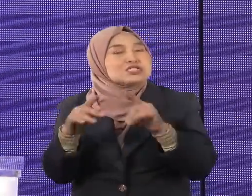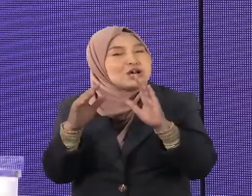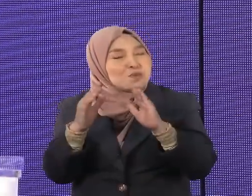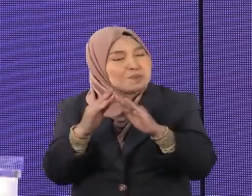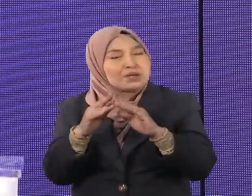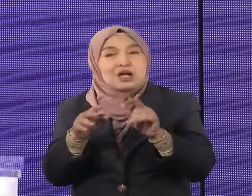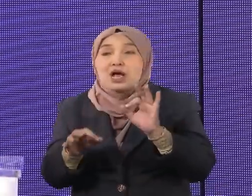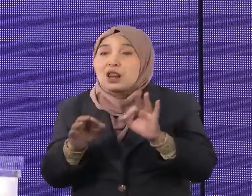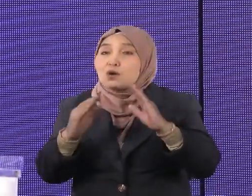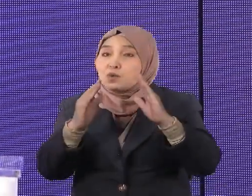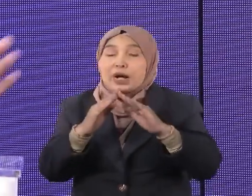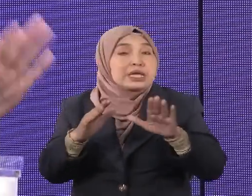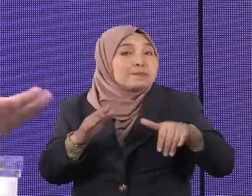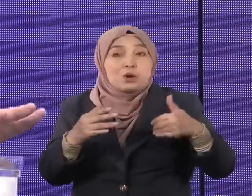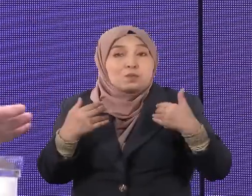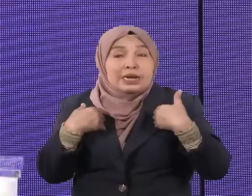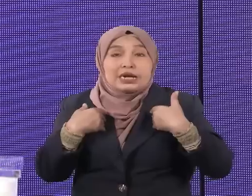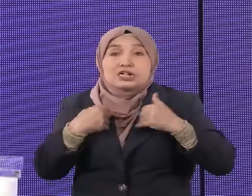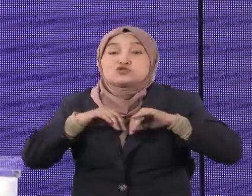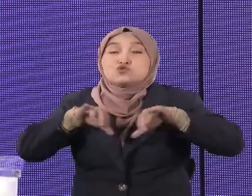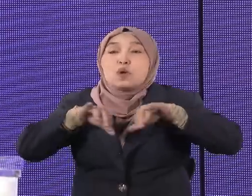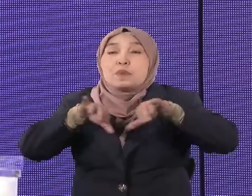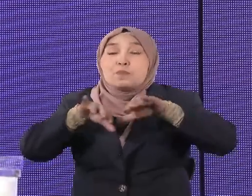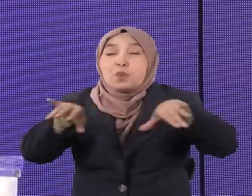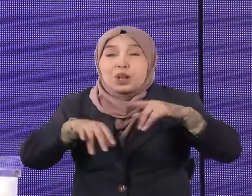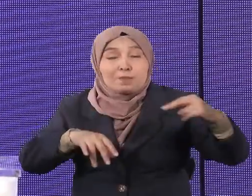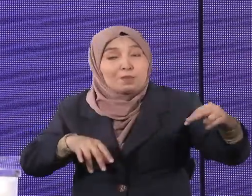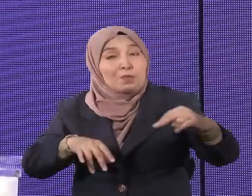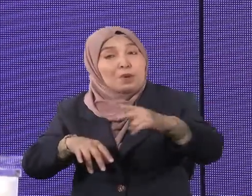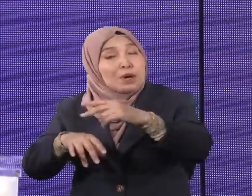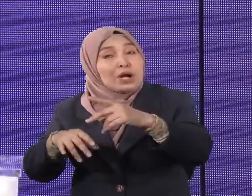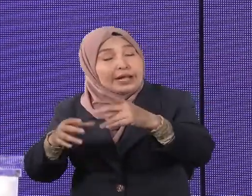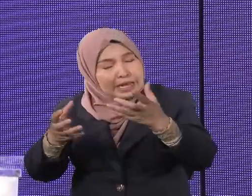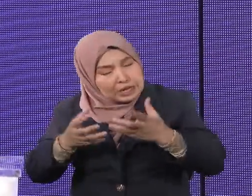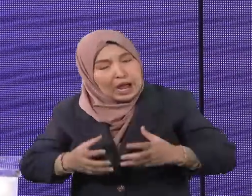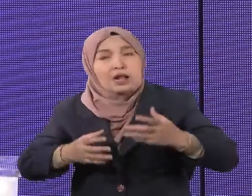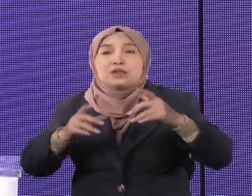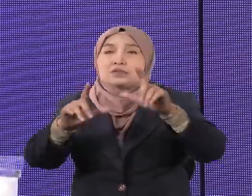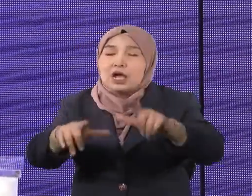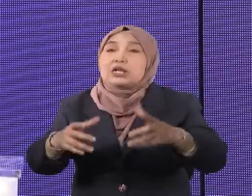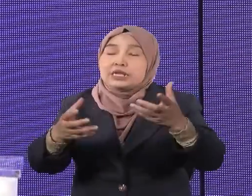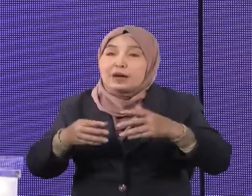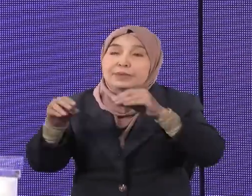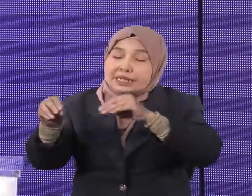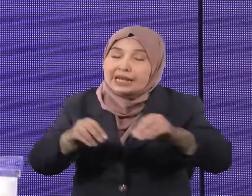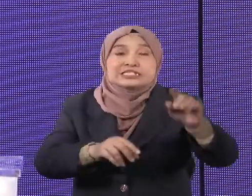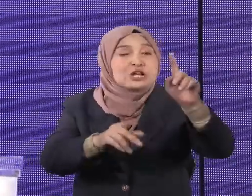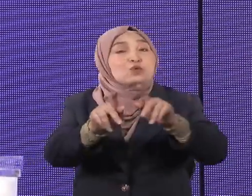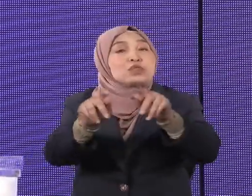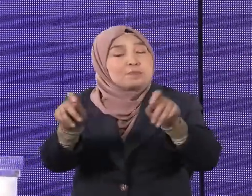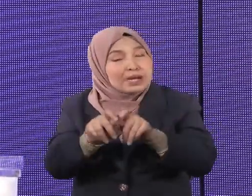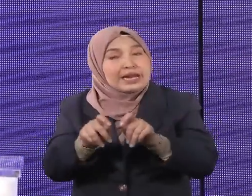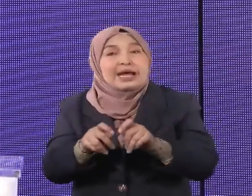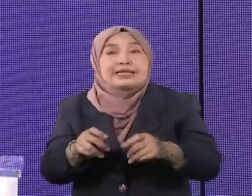Itu sebabnya kalau rumah yang belum ada lagi swimming pool tu, dia sampai satu masa dia nak ke arah situ. Kan? Kalau boleh dia nak pindah ke satu tempat yang di